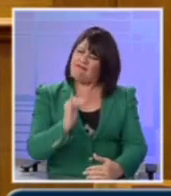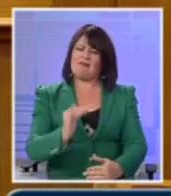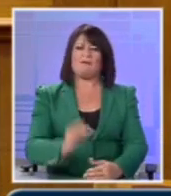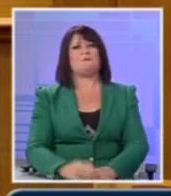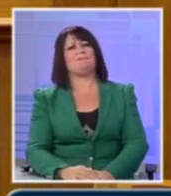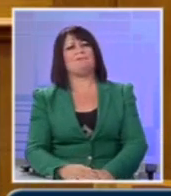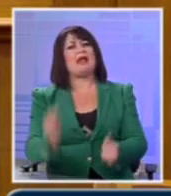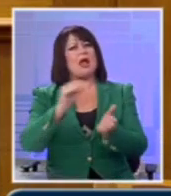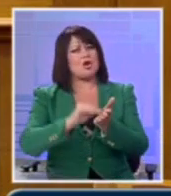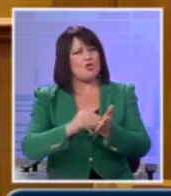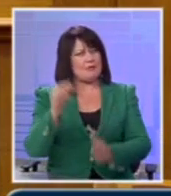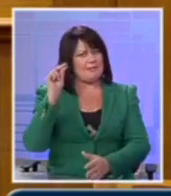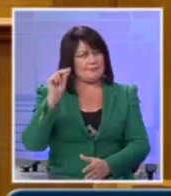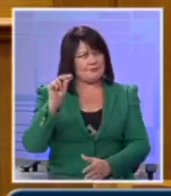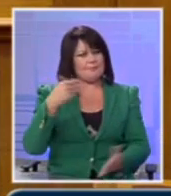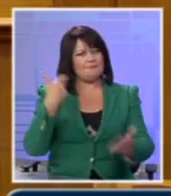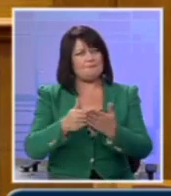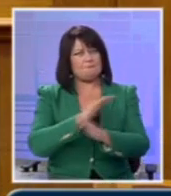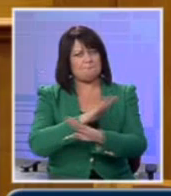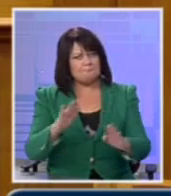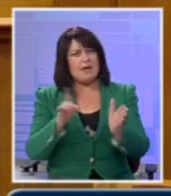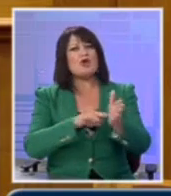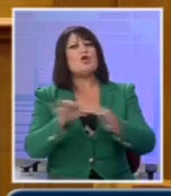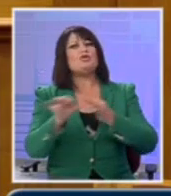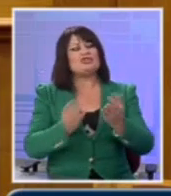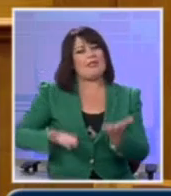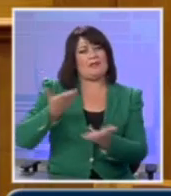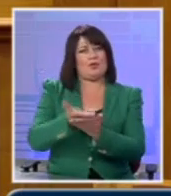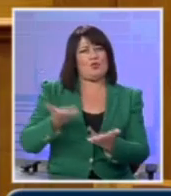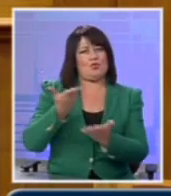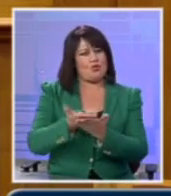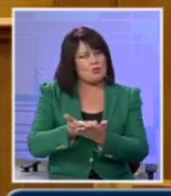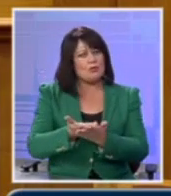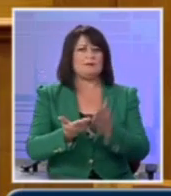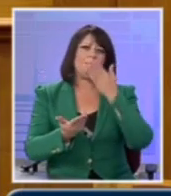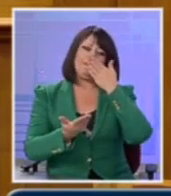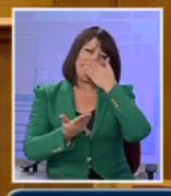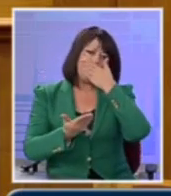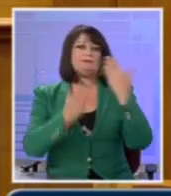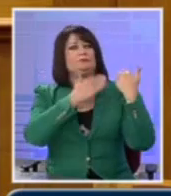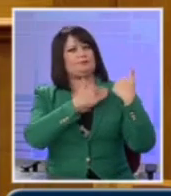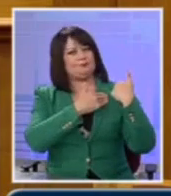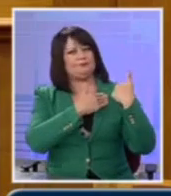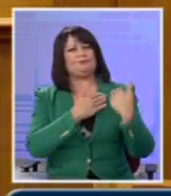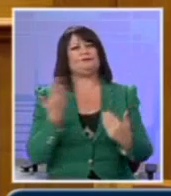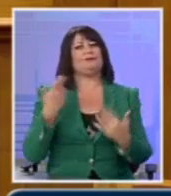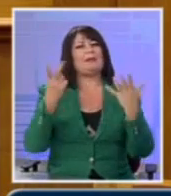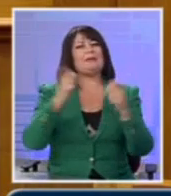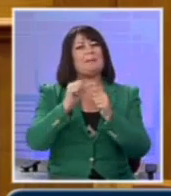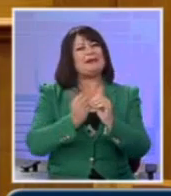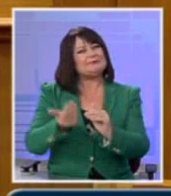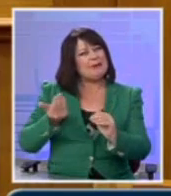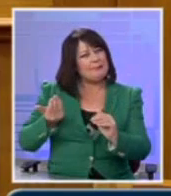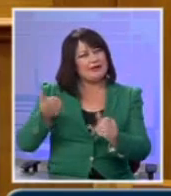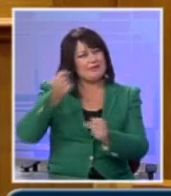Ισχύει επίσης η δέσμευση για την ολοκλήρωση νομοθετικών και άλλων πρωτοβουλειών που αναλάβαμε στη διάρκεια της πρώτης επτάμηνης